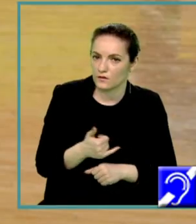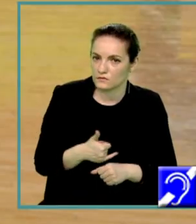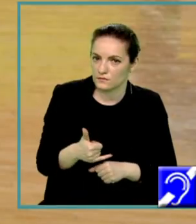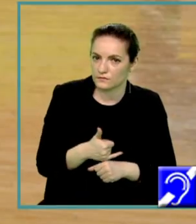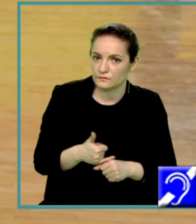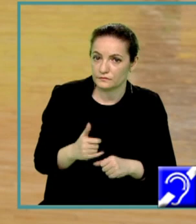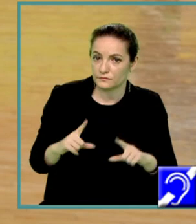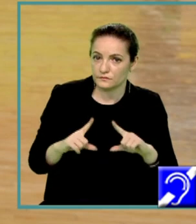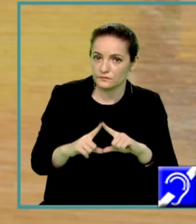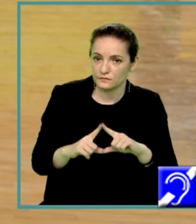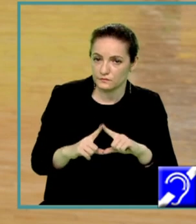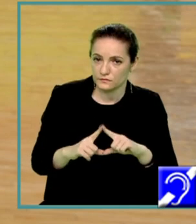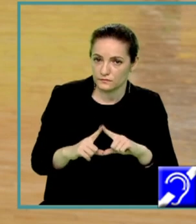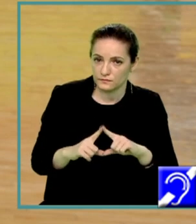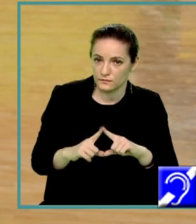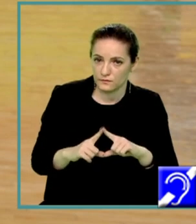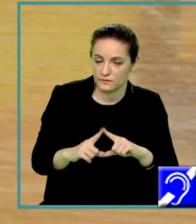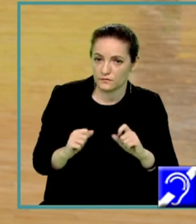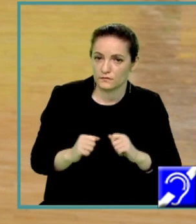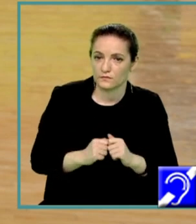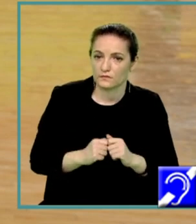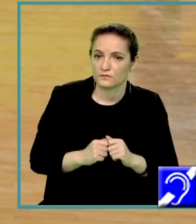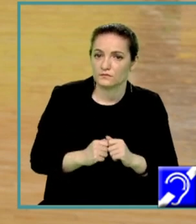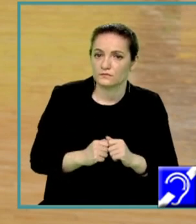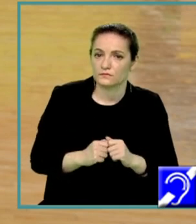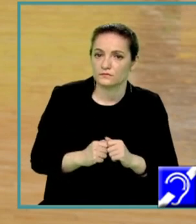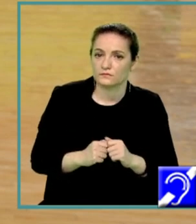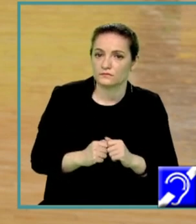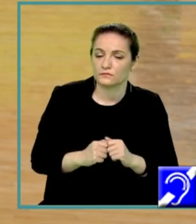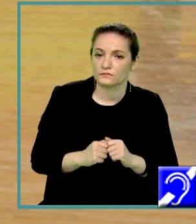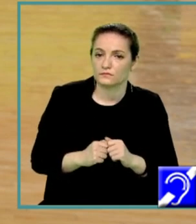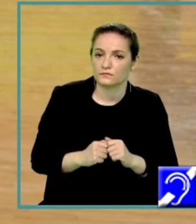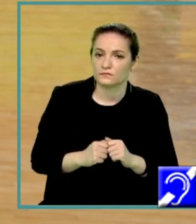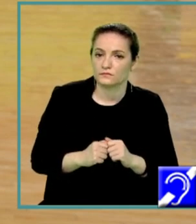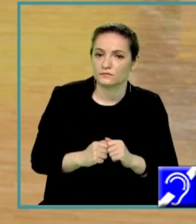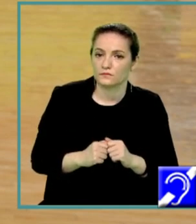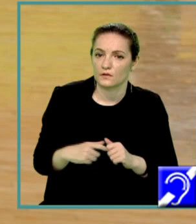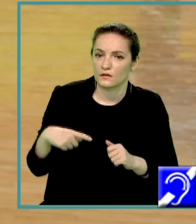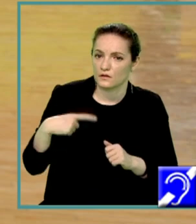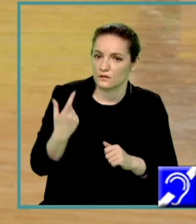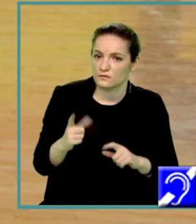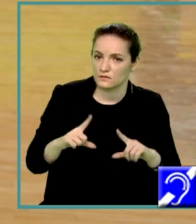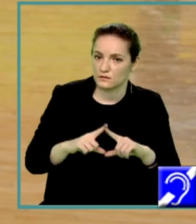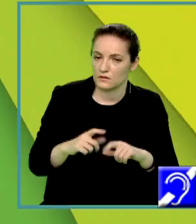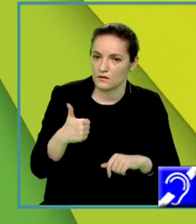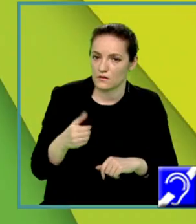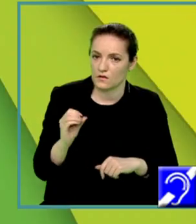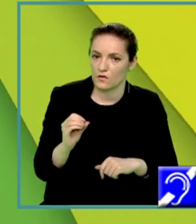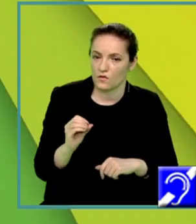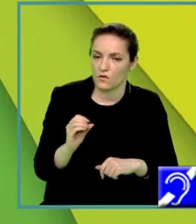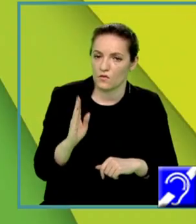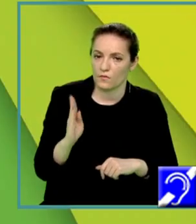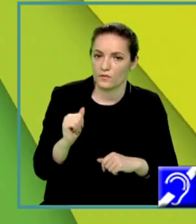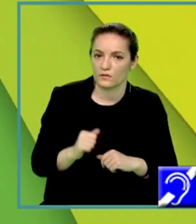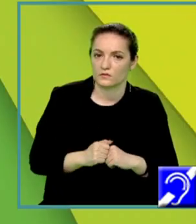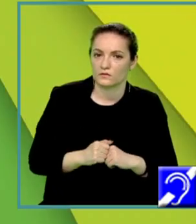Observăm că triunghiul determinat de graficul funcției și axele de coordonate este triunghiul AOB, care este